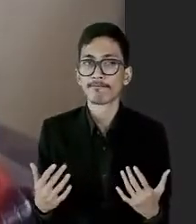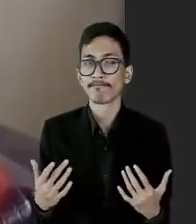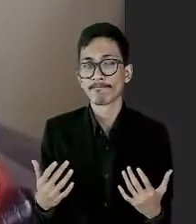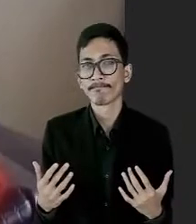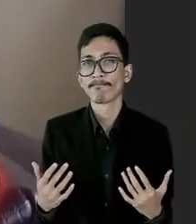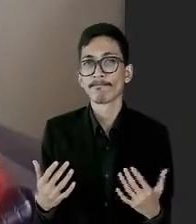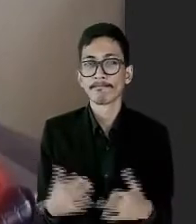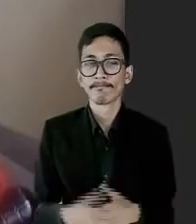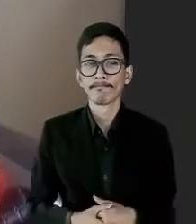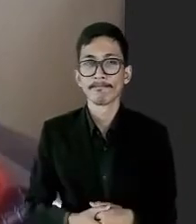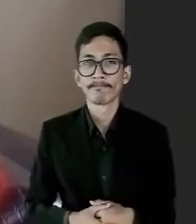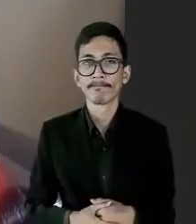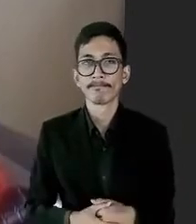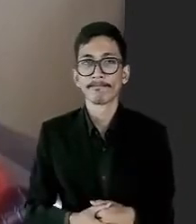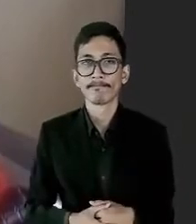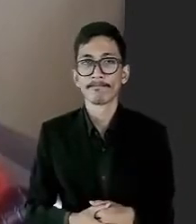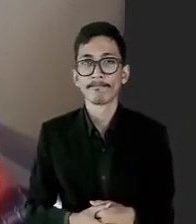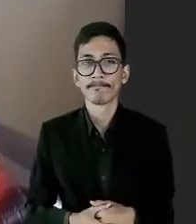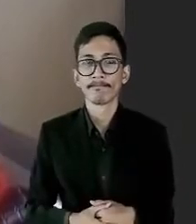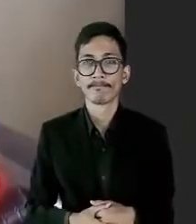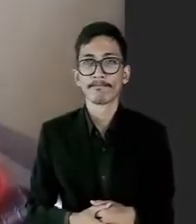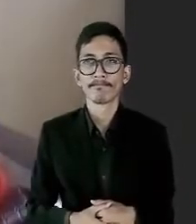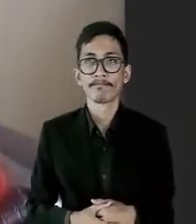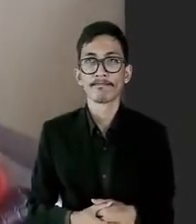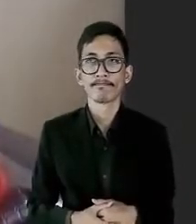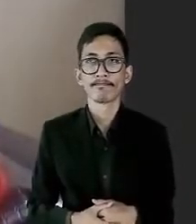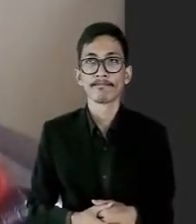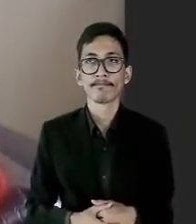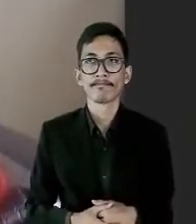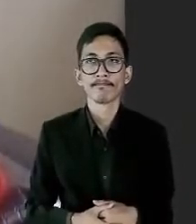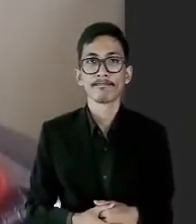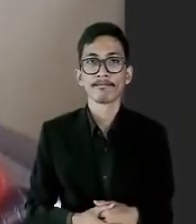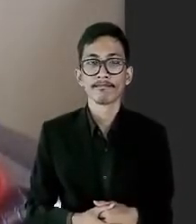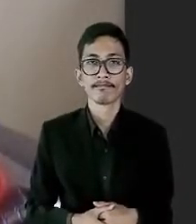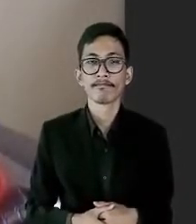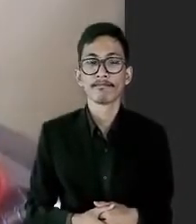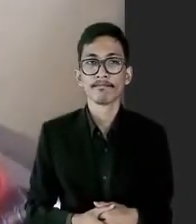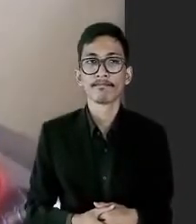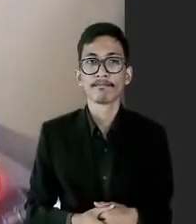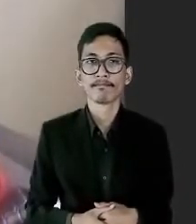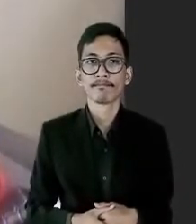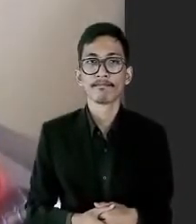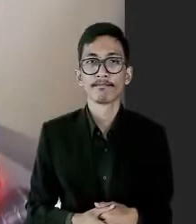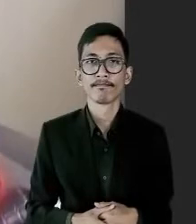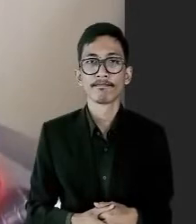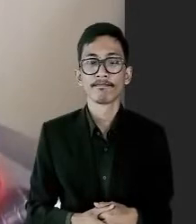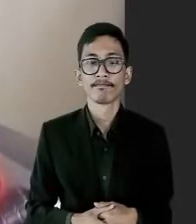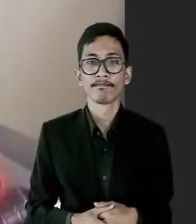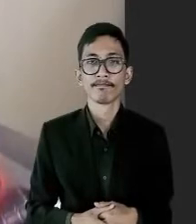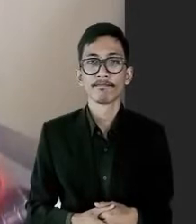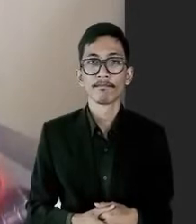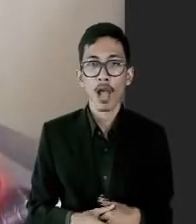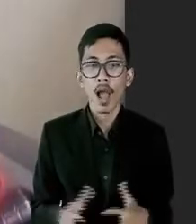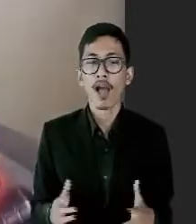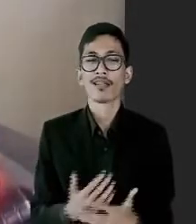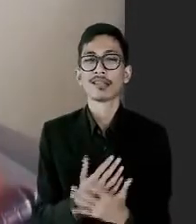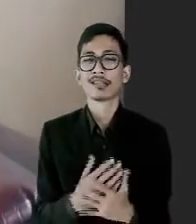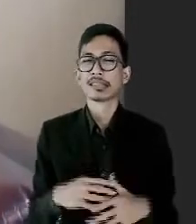selain peraturan Wali Kota Jayapura dan juga instruksi Wali Kota Jayapura agar masyarakat tetap